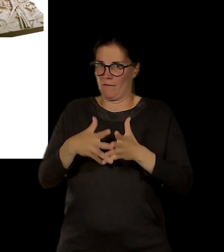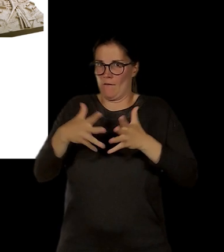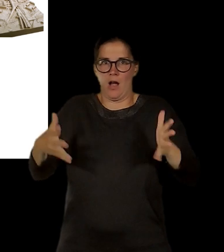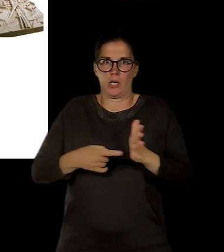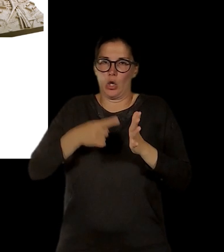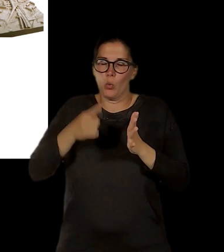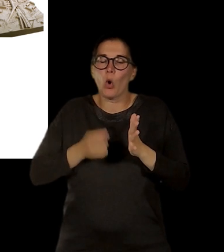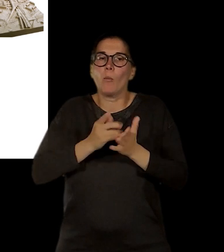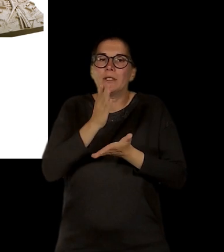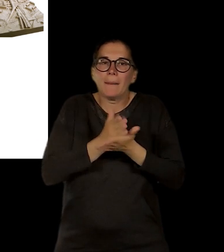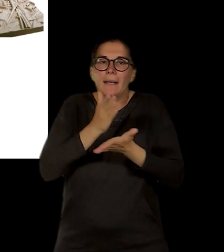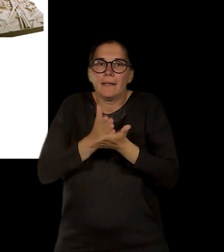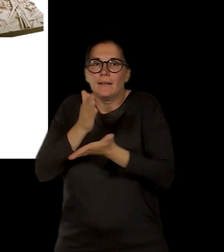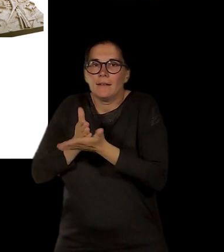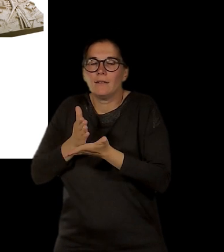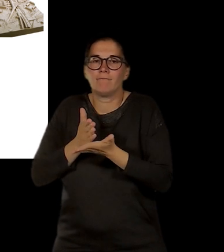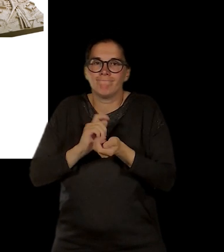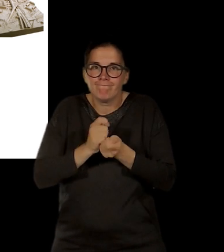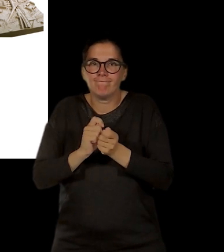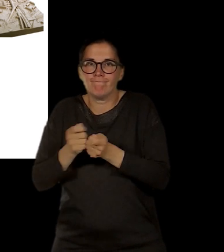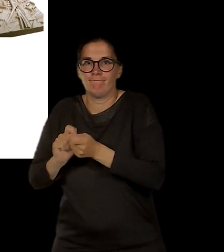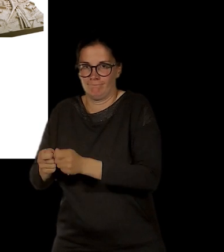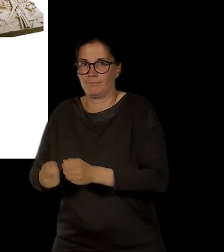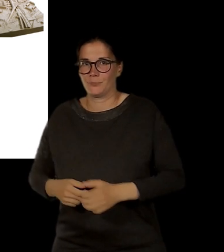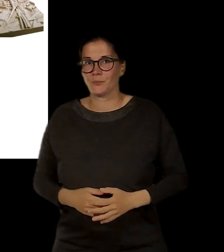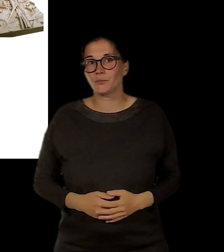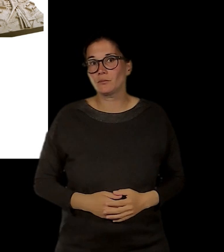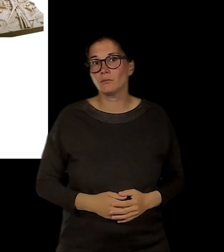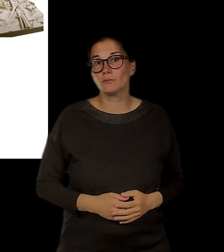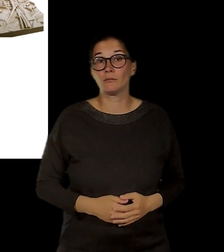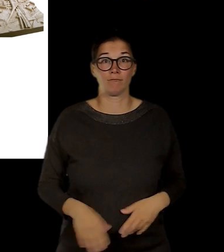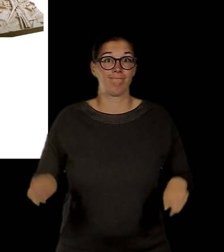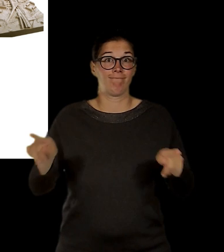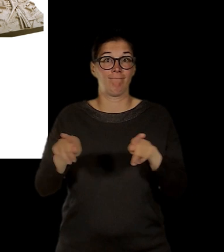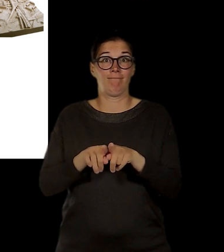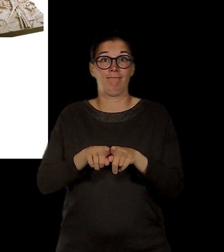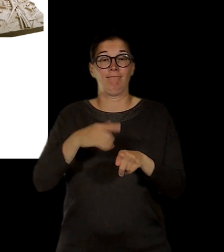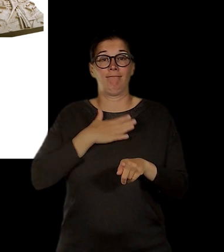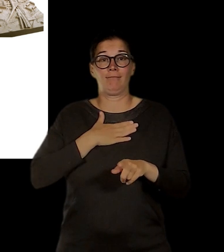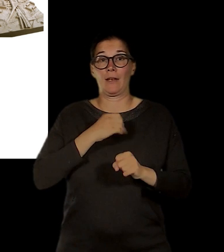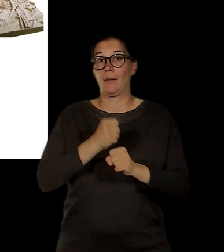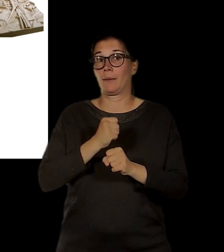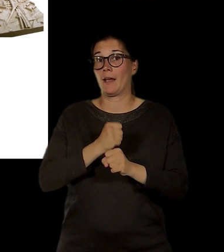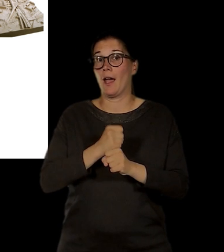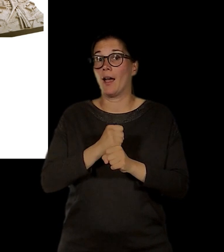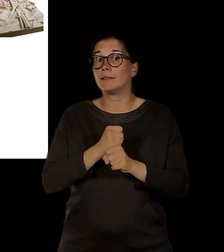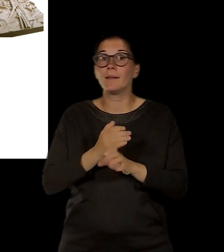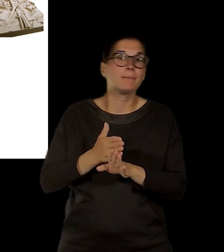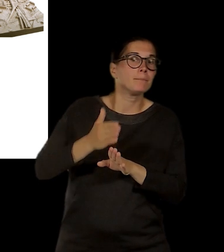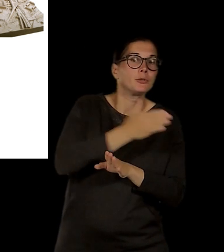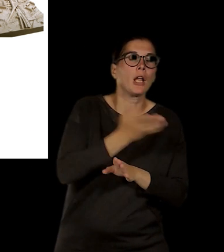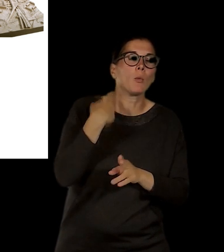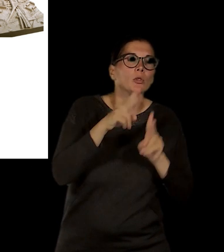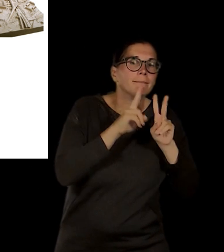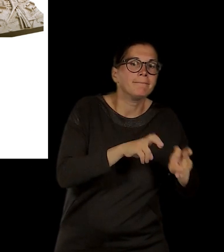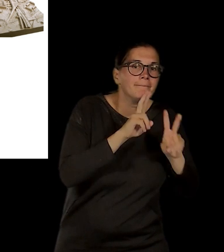menších úkolů. A také jsme vycházeli z, nebo celá ta práce zakládá na, na naší rešerši, která